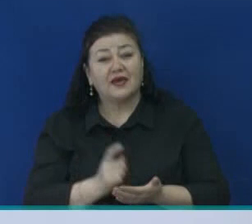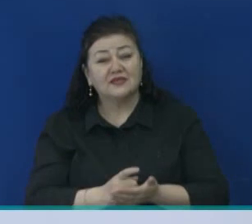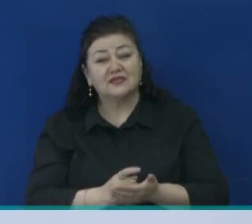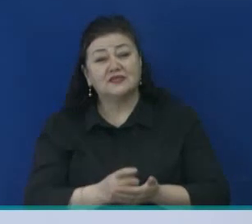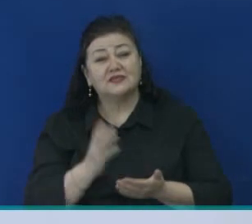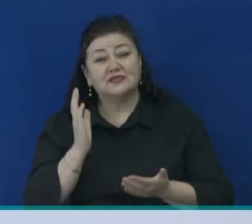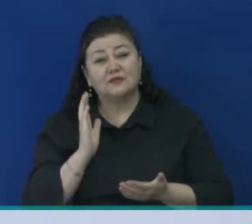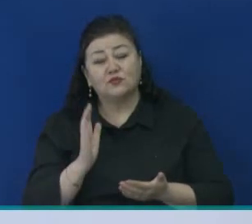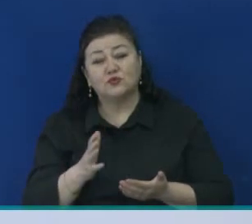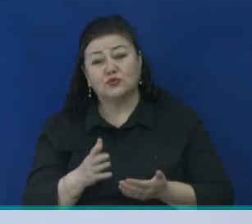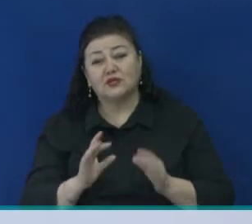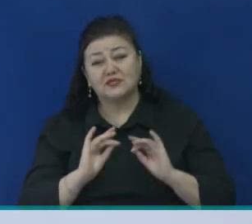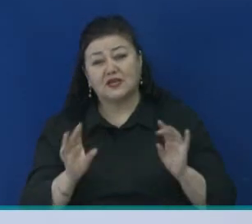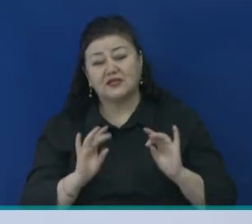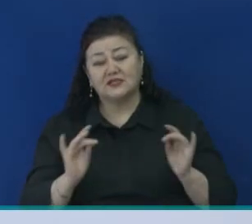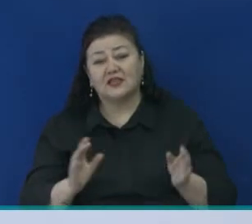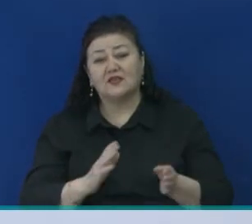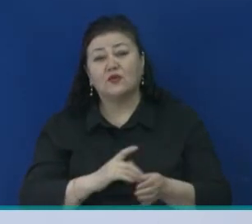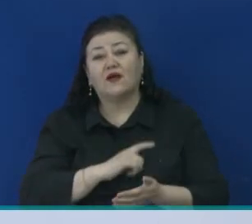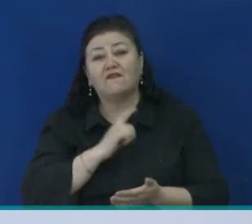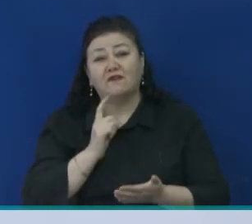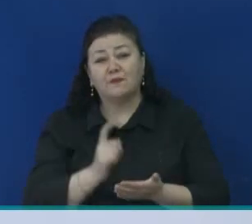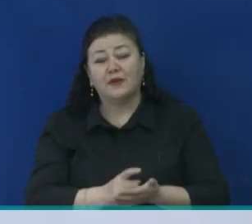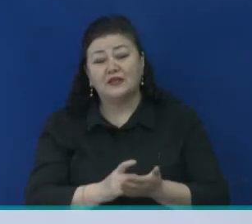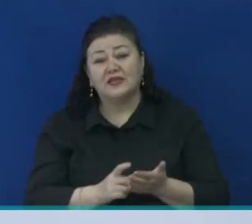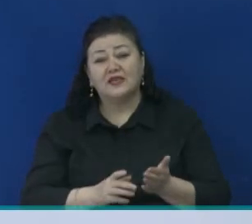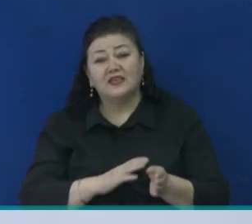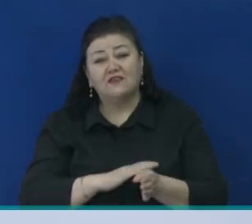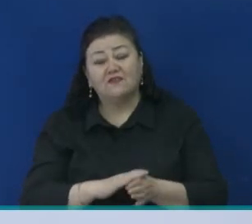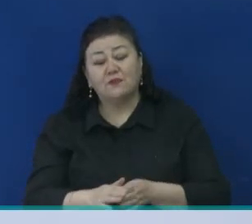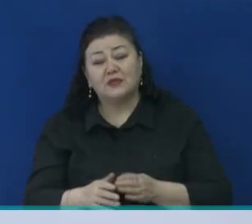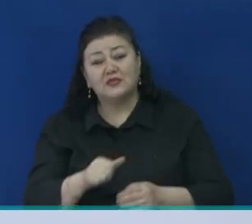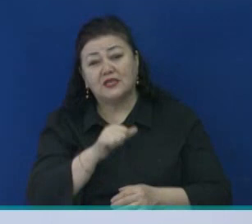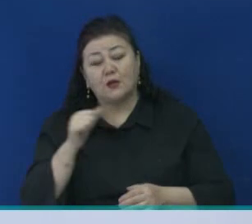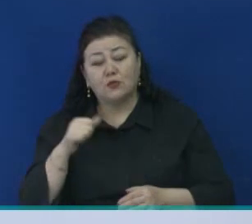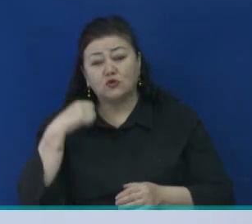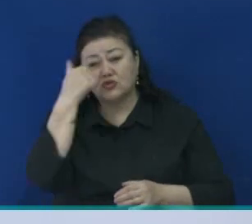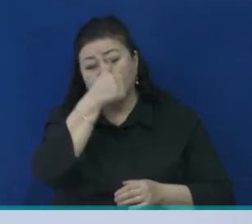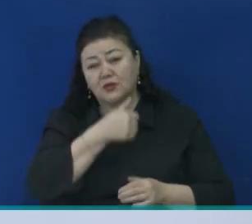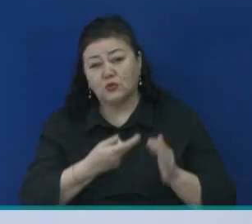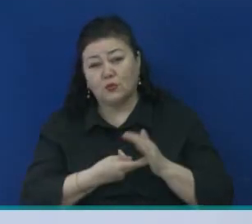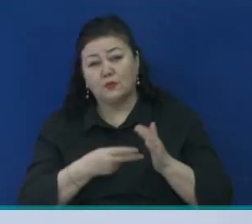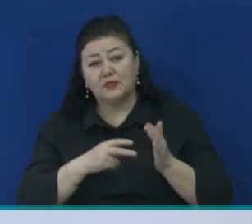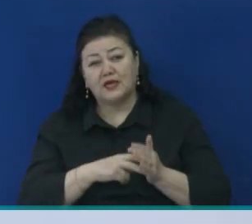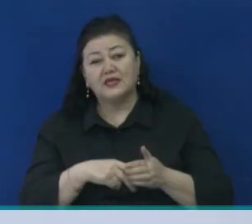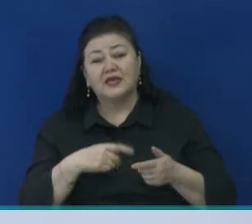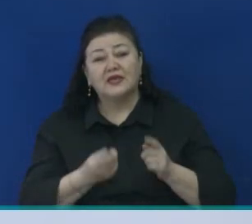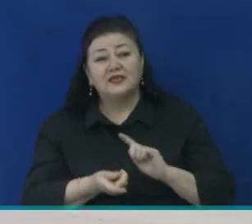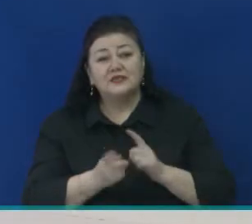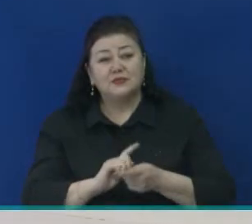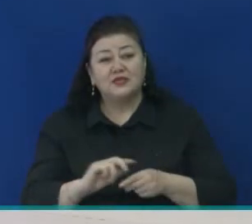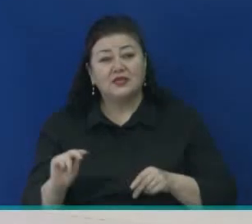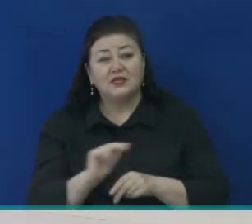жөніндегі есебі, өткен жылғы Семей қаласы бюджетінің есебі, жолдарды абаттандыру жұмыстары және өзге де мәселелер бар.